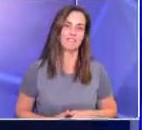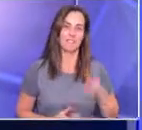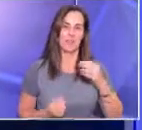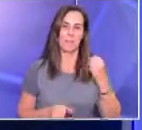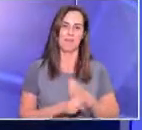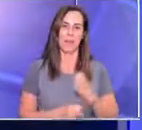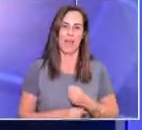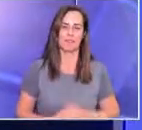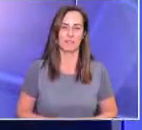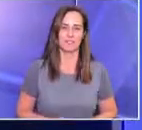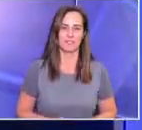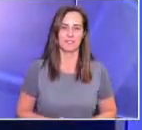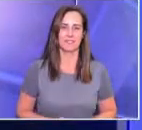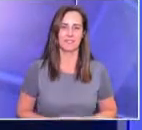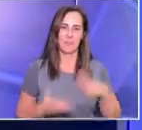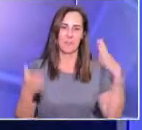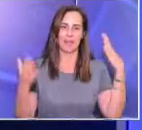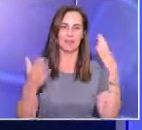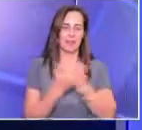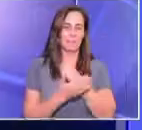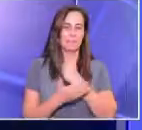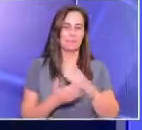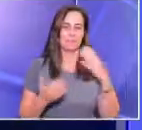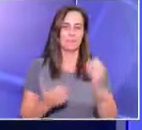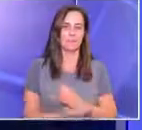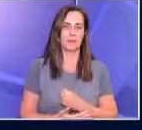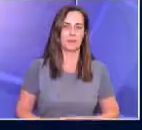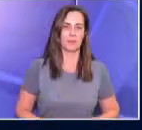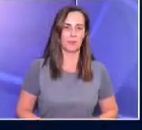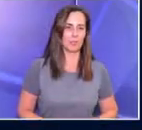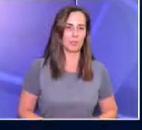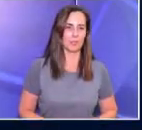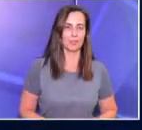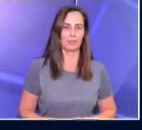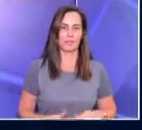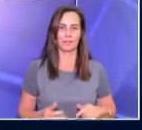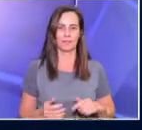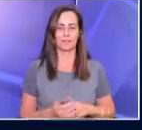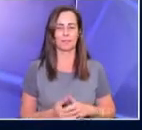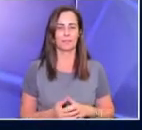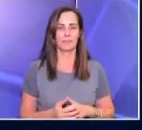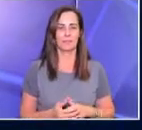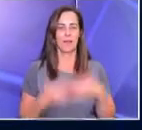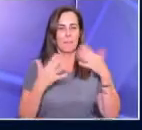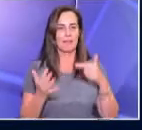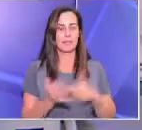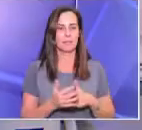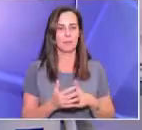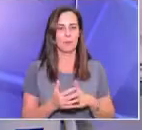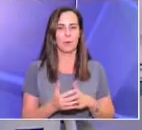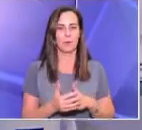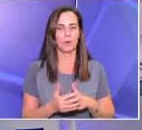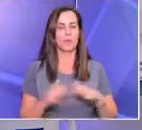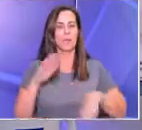הרבה עבודה. תודה רבה, שיהיה לך ערב מצוין. אמן. הפסקתי אותך באמצע המשפט, בסיפור של